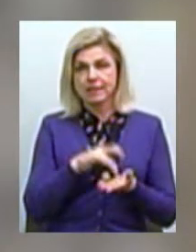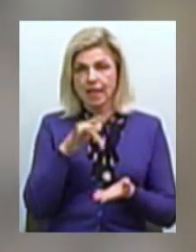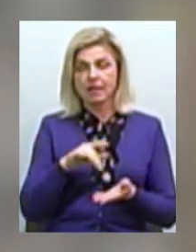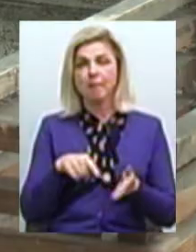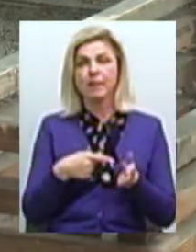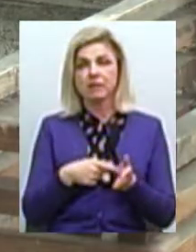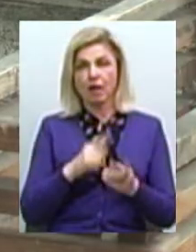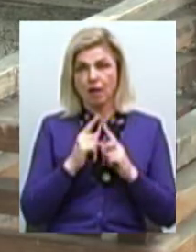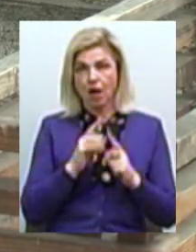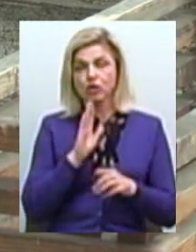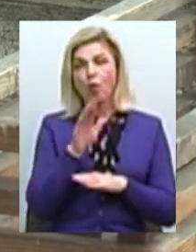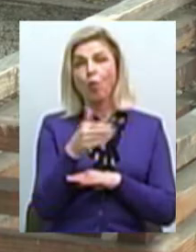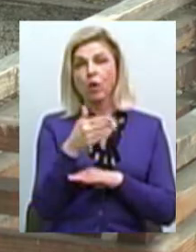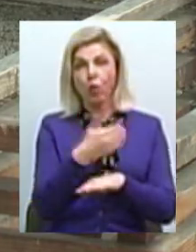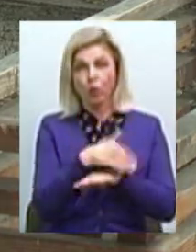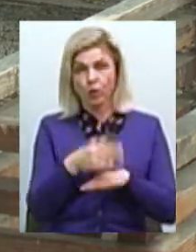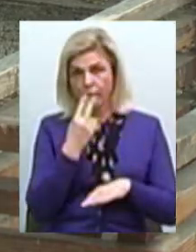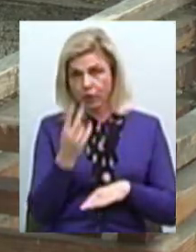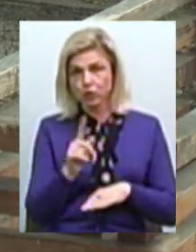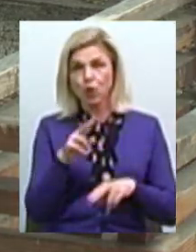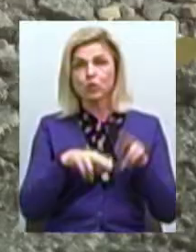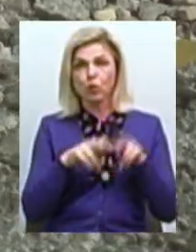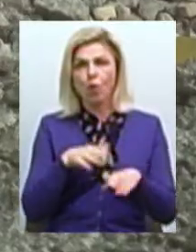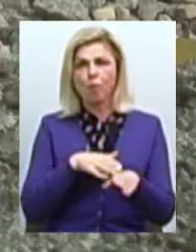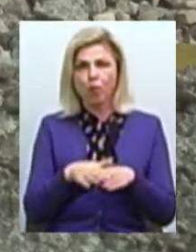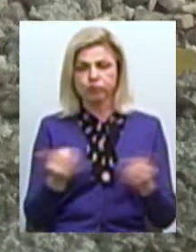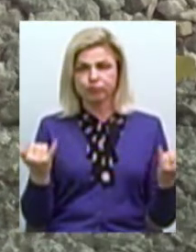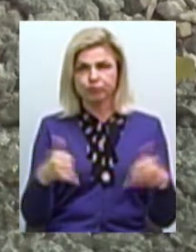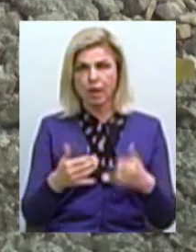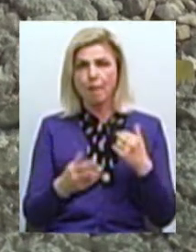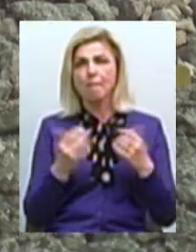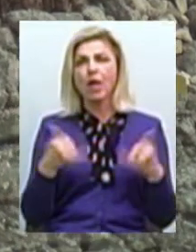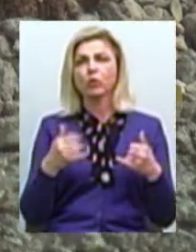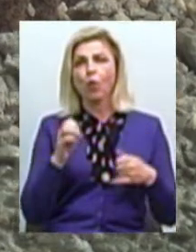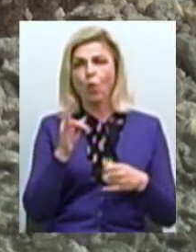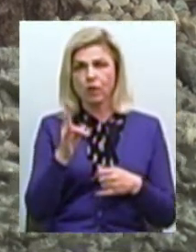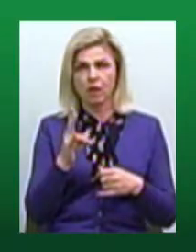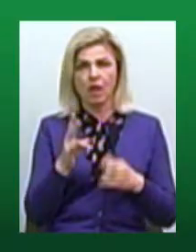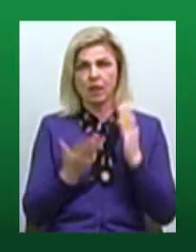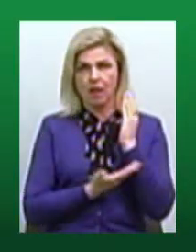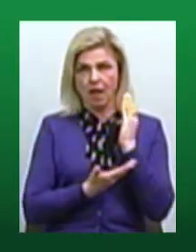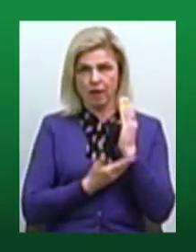Жінка, прогулюючись Соборною, побачила, що будівельники повністю залили бетоном пристовбурні лунки.